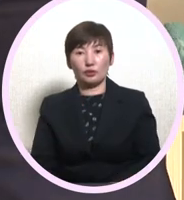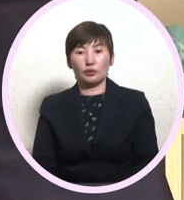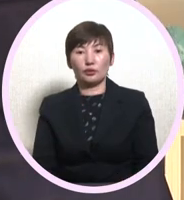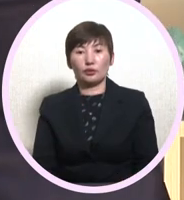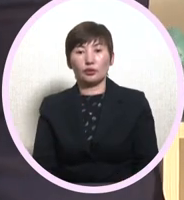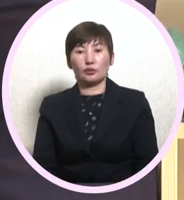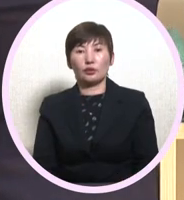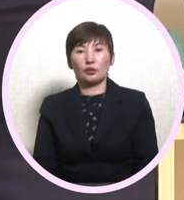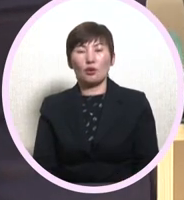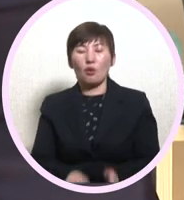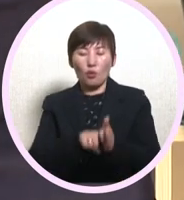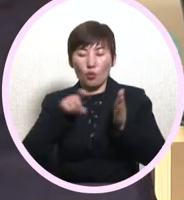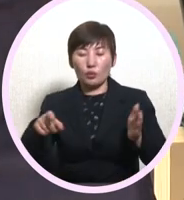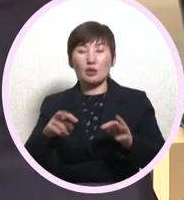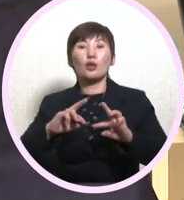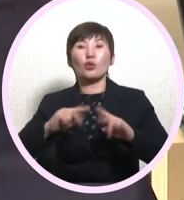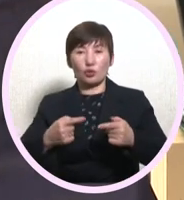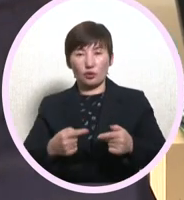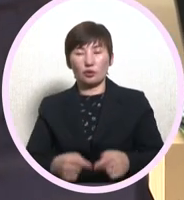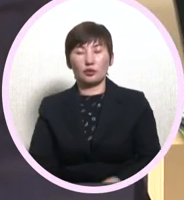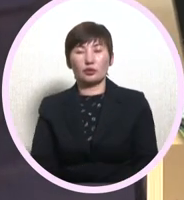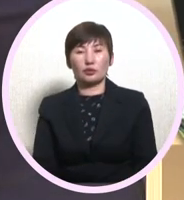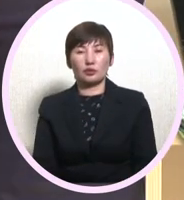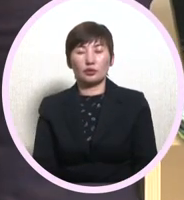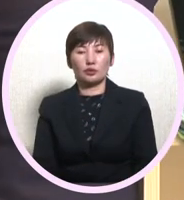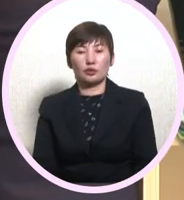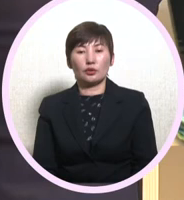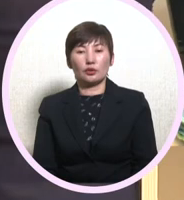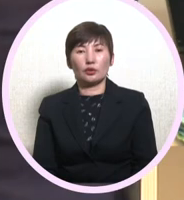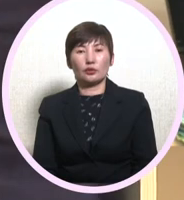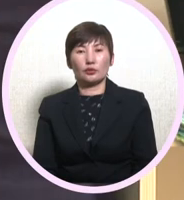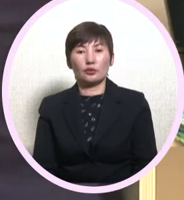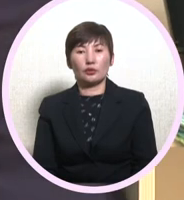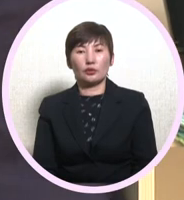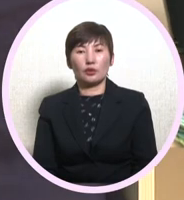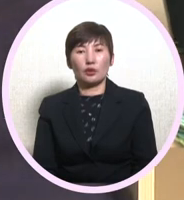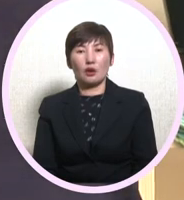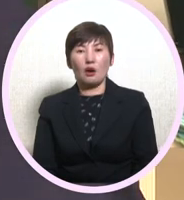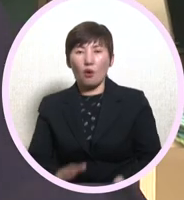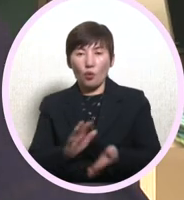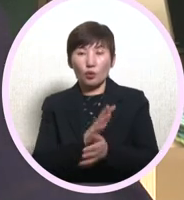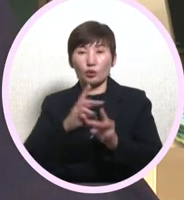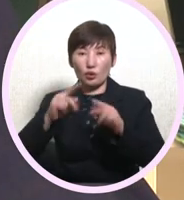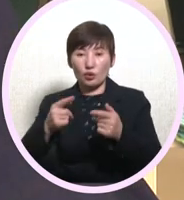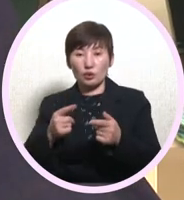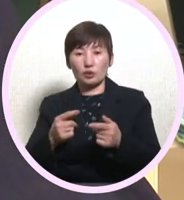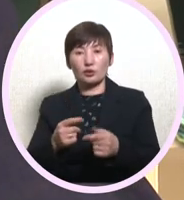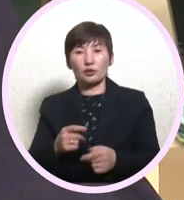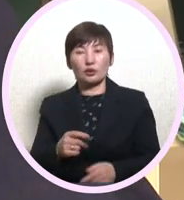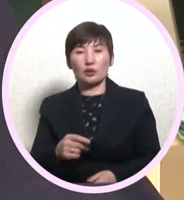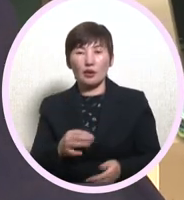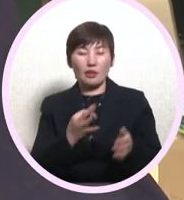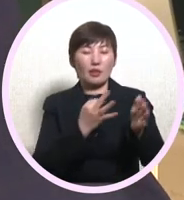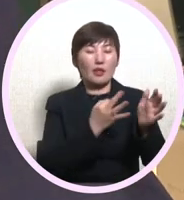За энэ хэсгийг хугацааны өөрчлөлт гэж үзнэ. За тэгэхээр энд юу гэхээр хурдны өөрчлөлт 8-аас тэг хасна. Тэгэхээр манай